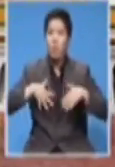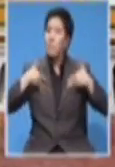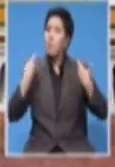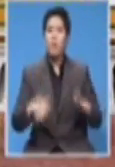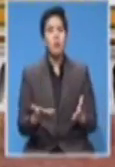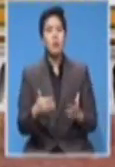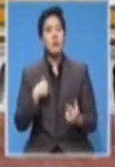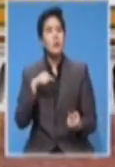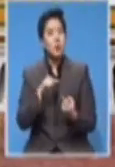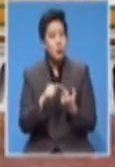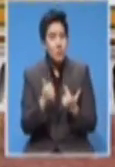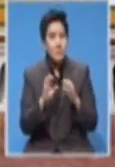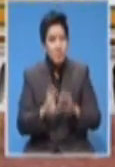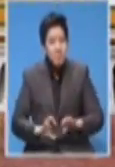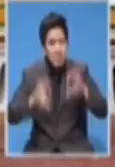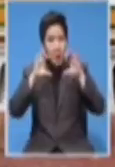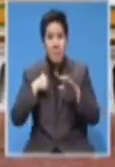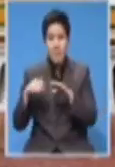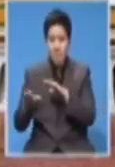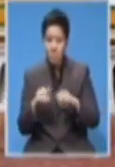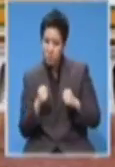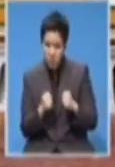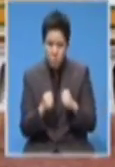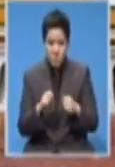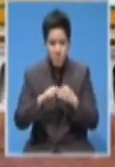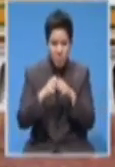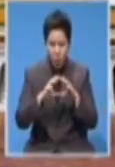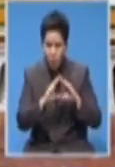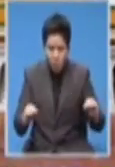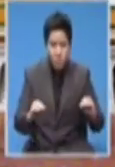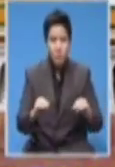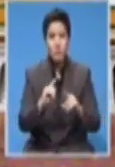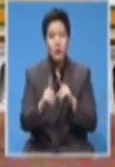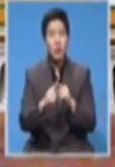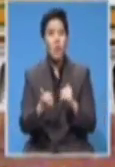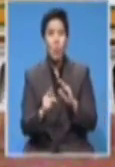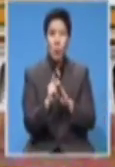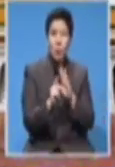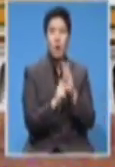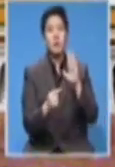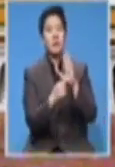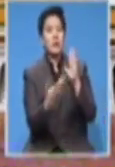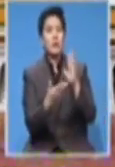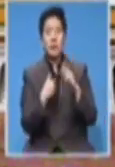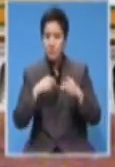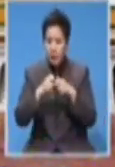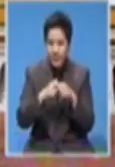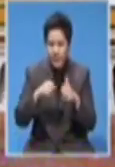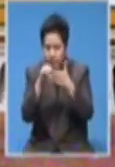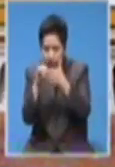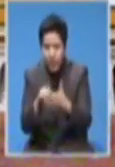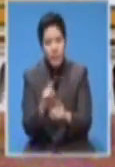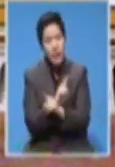าลพร้อมที่จะใช้กำลังเพื่อให้เหตุการณ์ต่างๆยุติทั้งด้วยกฎหมายด้วยการคลี่คลายสถานการณ์นะครับ